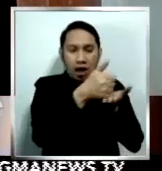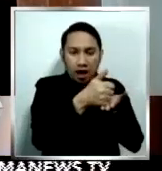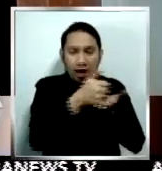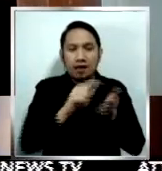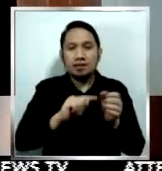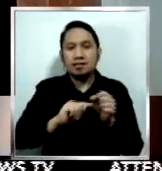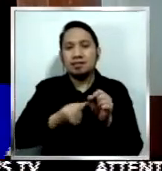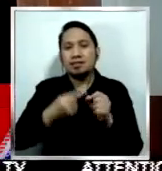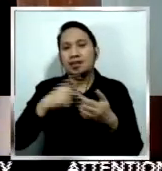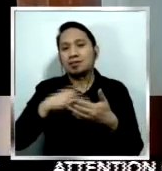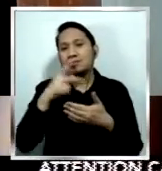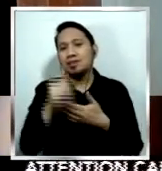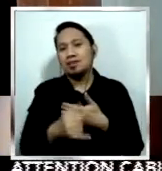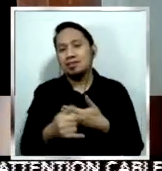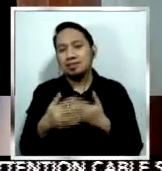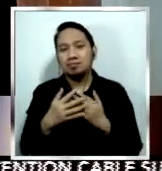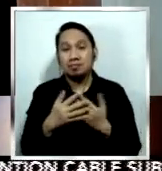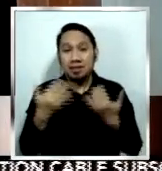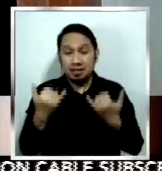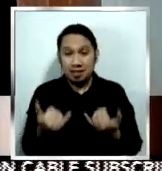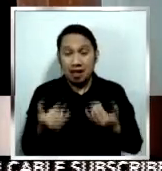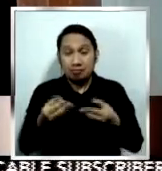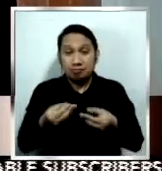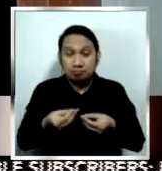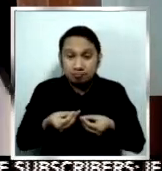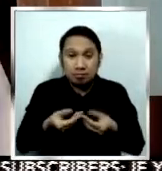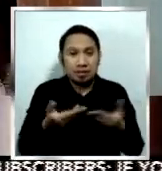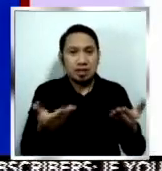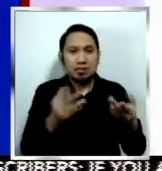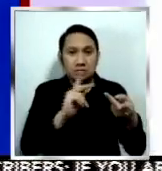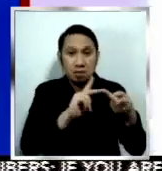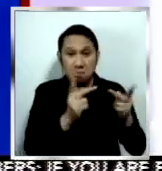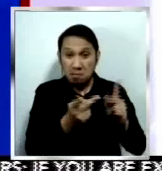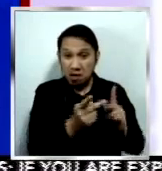tayong binibigay sa mga partner schools na